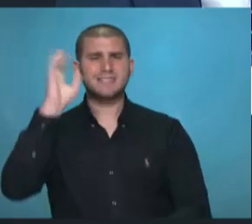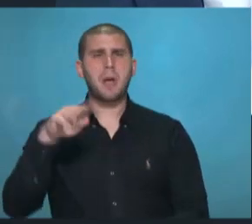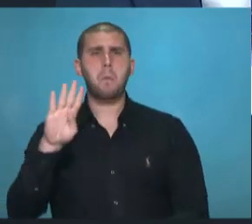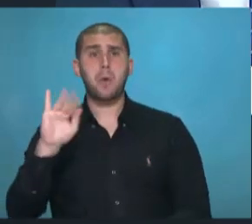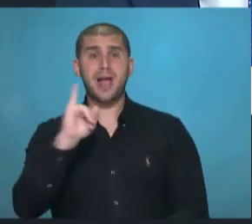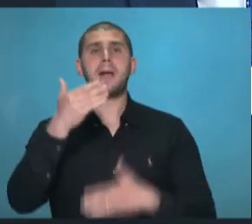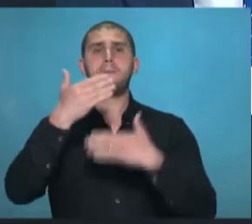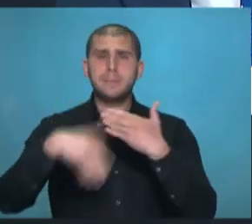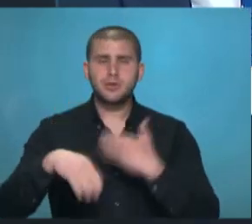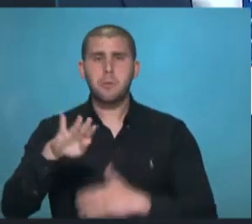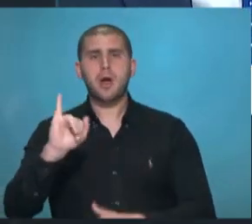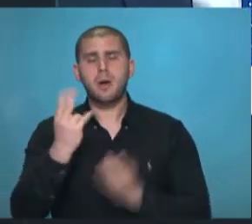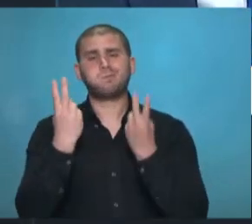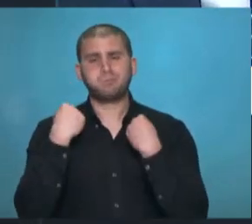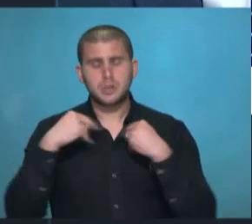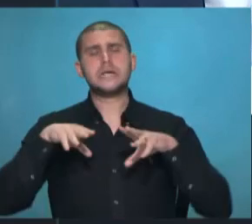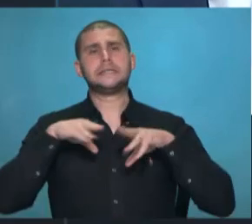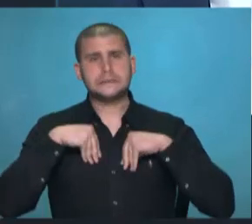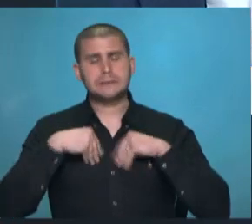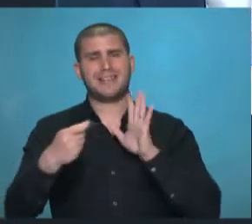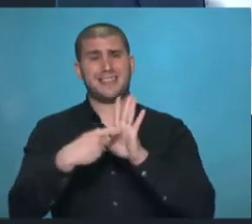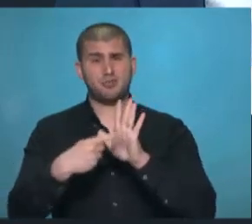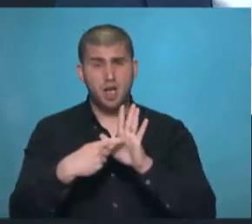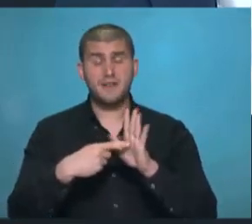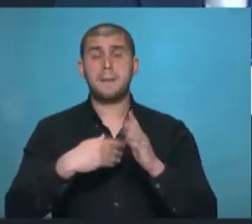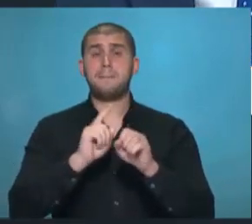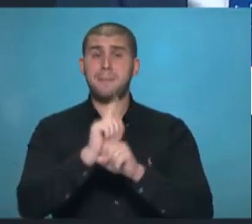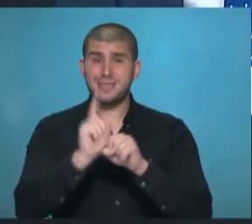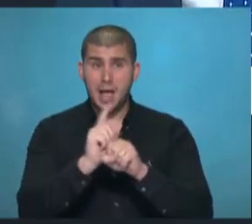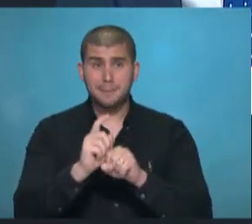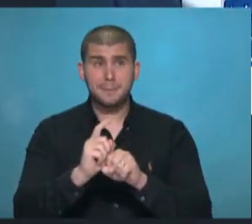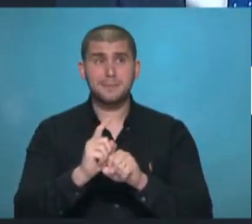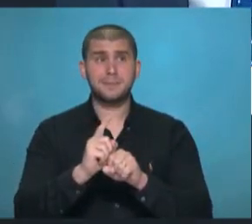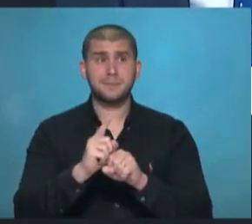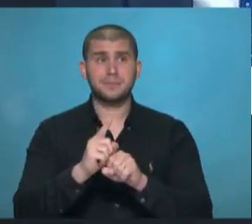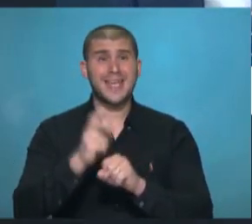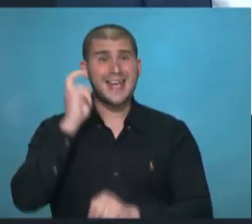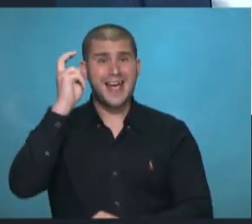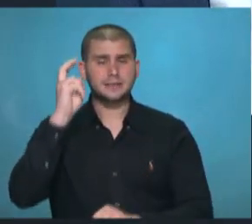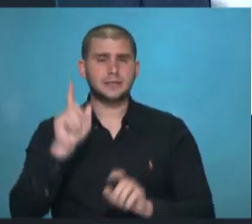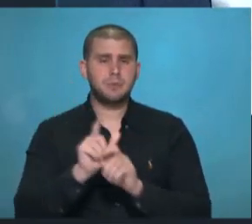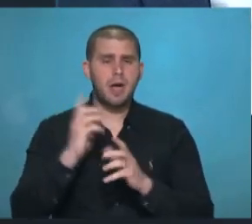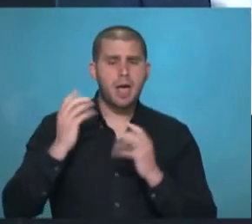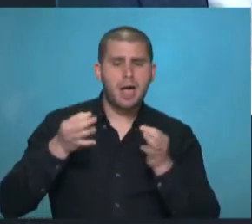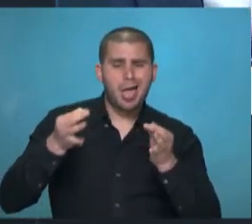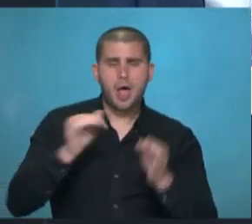בסופו של דבר יעלון התקפל והסכים לדרישה הזאת. בשלב הזה גנץ לא